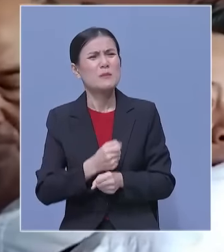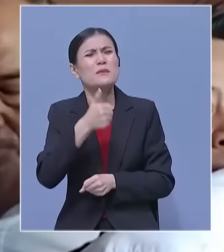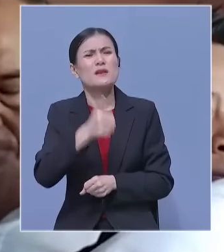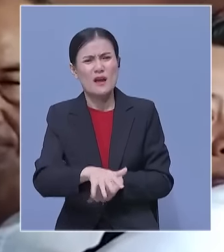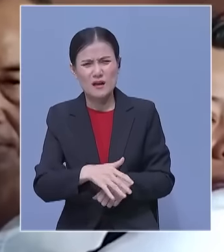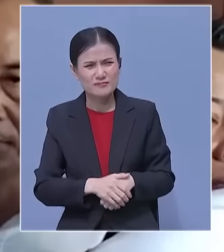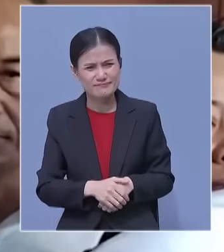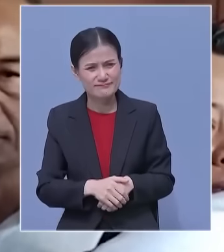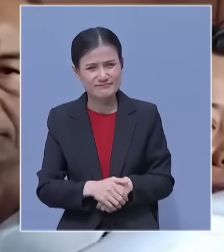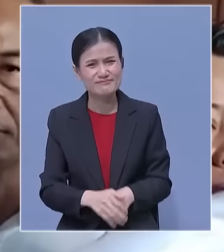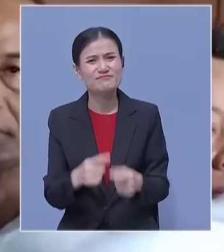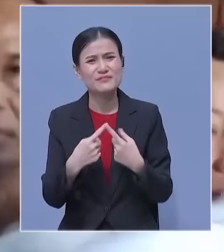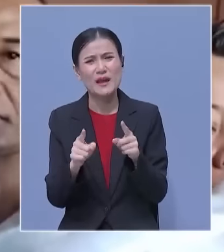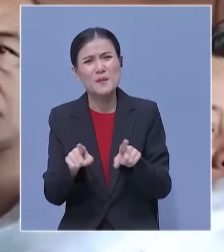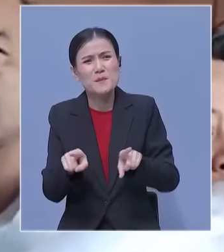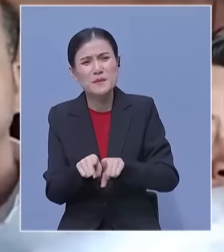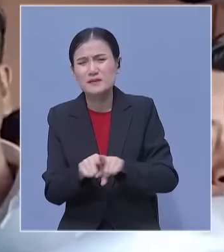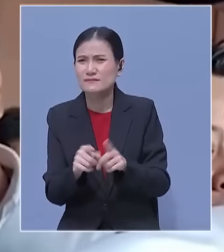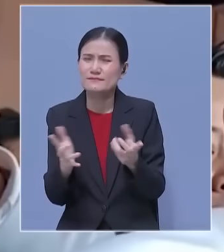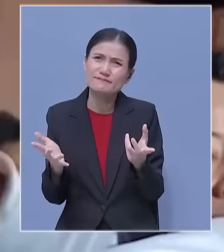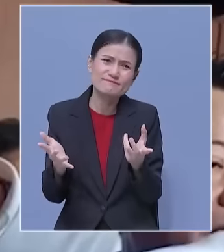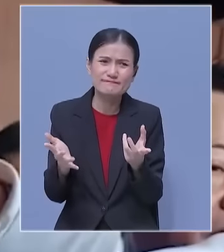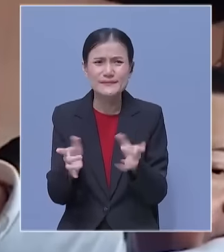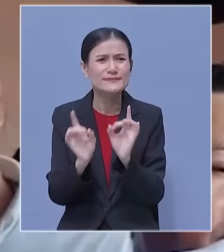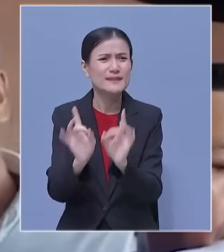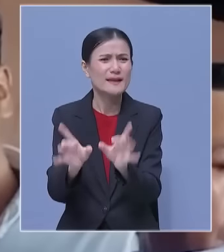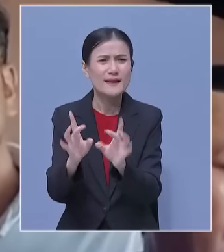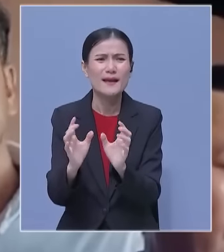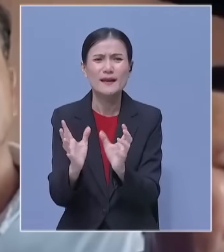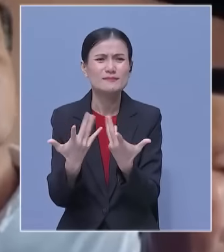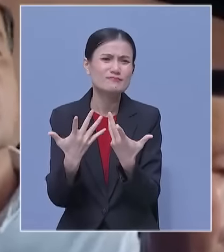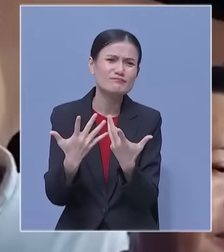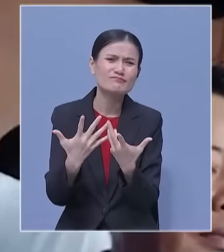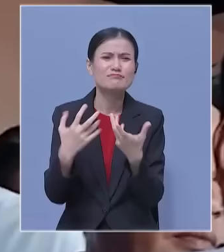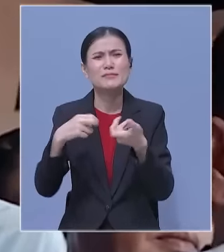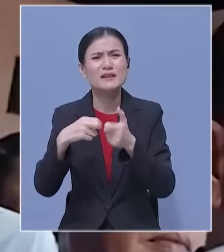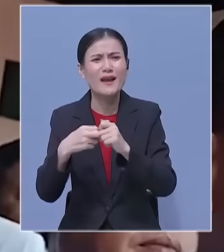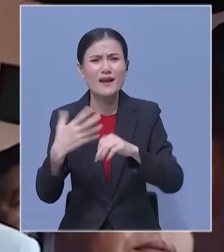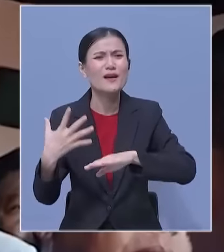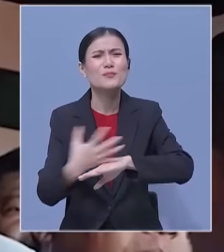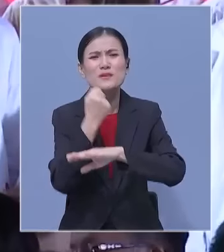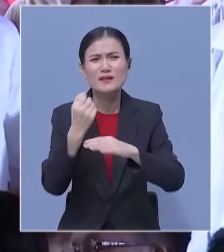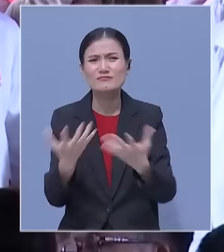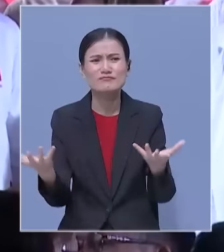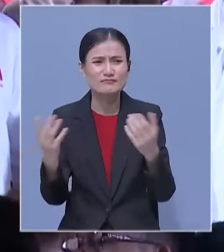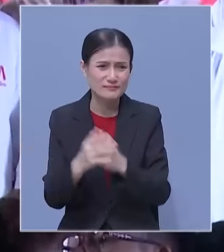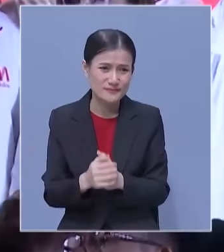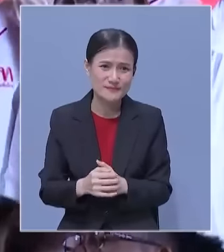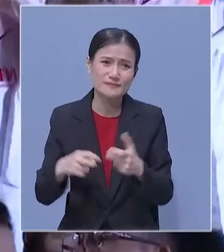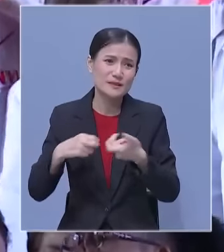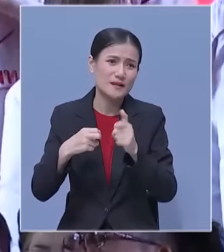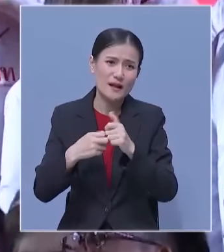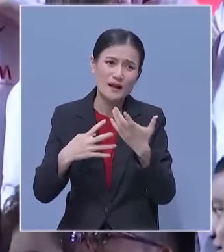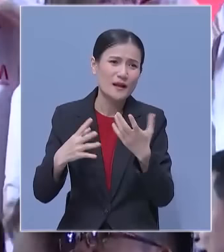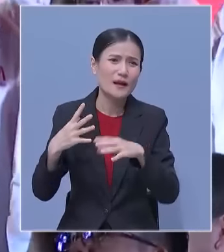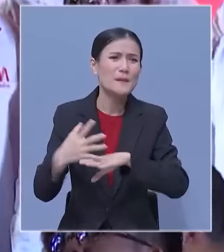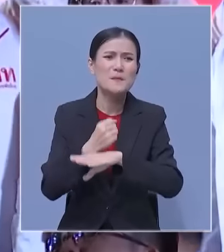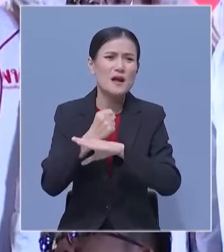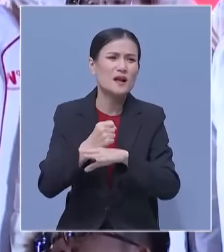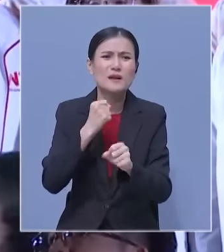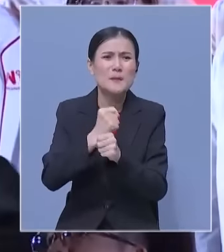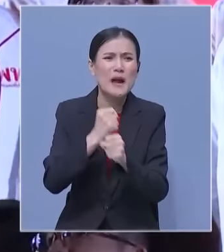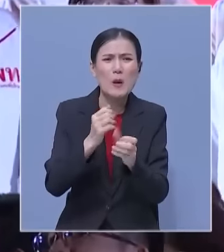าจจะเป็นการสร้างความวุ่นวายทำให้บ้านเมืองชะงักชะงันบ้าง นี่ถ้าเ